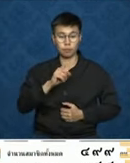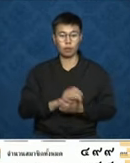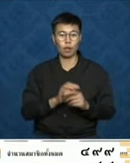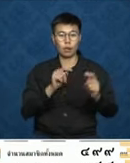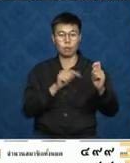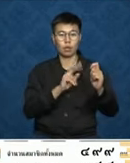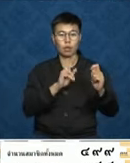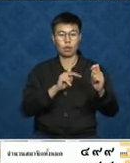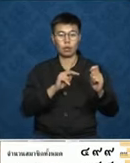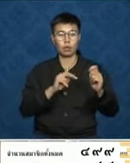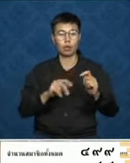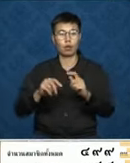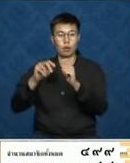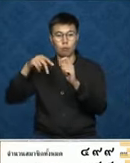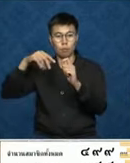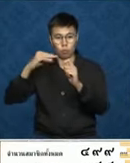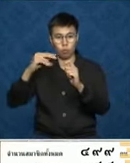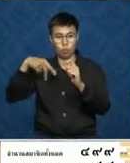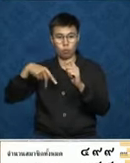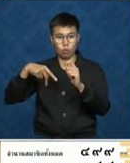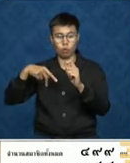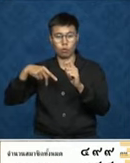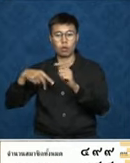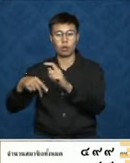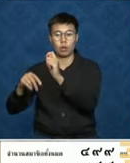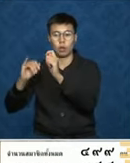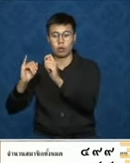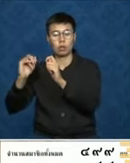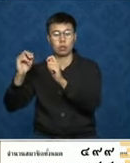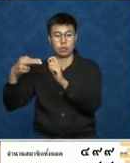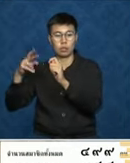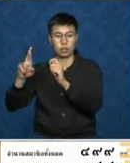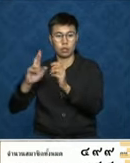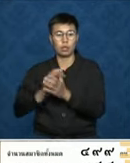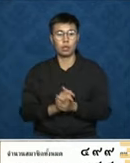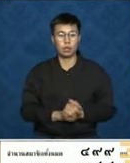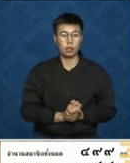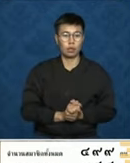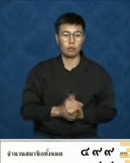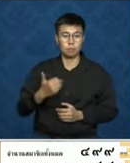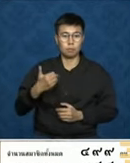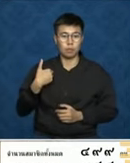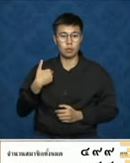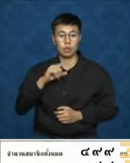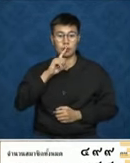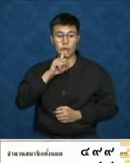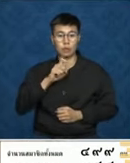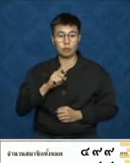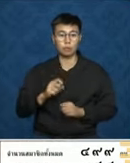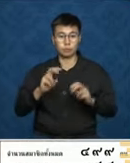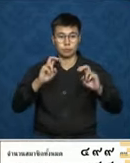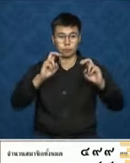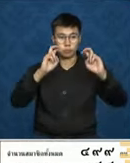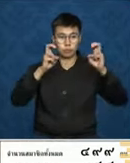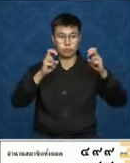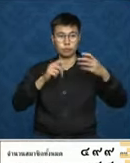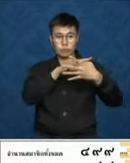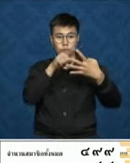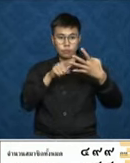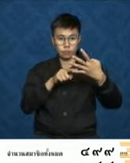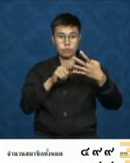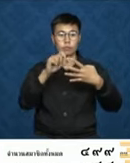นาตาโพไซผ่านท่านประธานไปยังหน่วยงานที่เกี่ยวข้องจำนวน 4เรื่องค่ะขอสไลด์ด้วยนะคะ